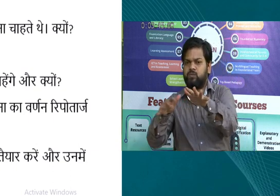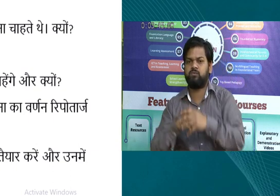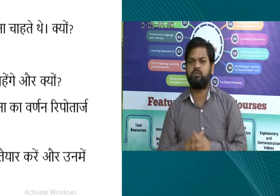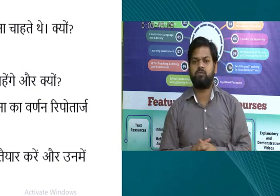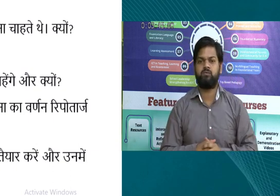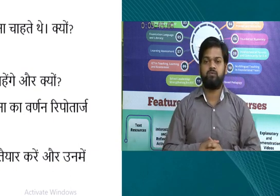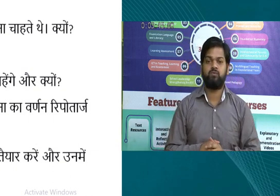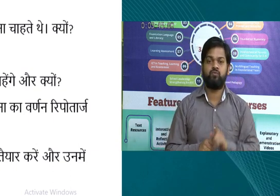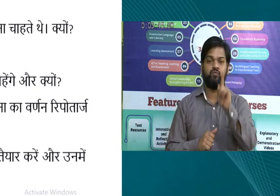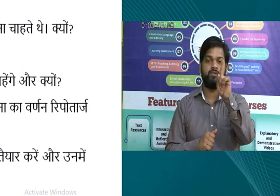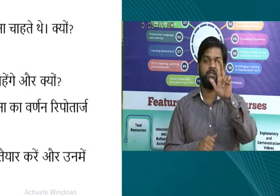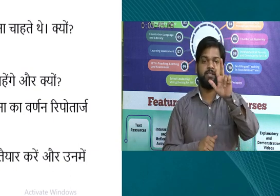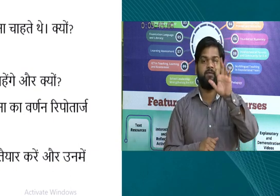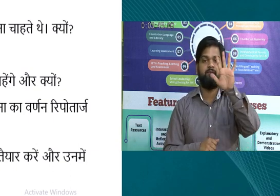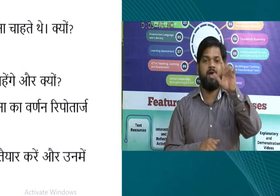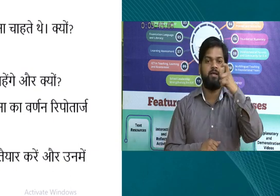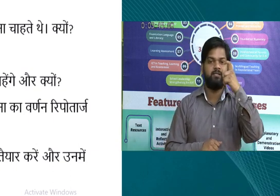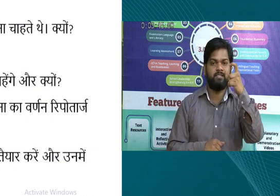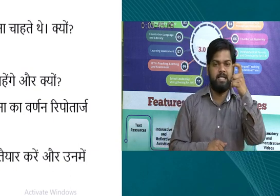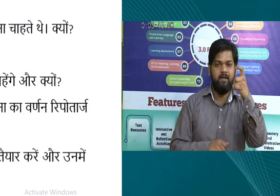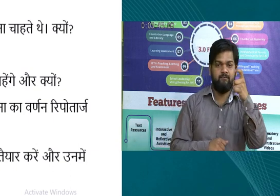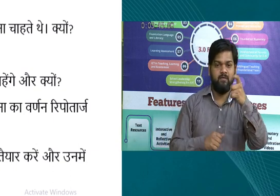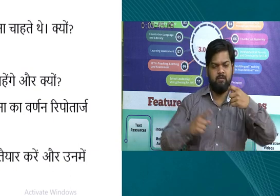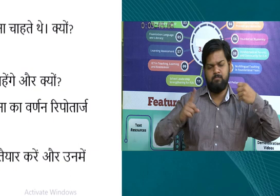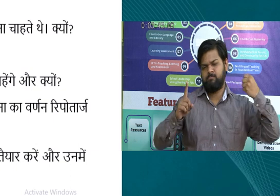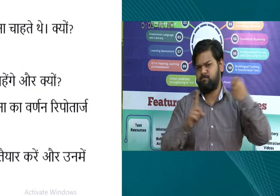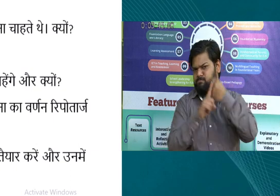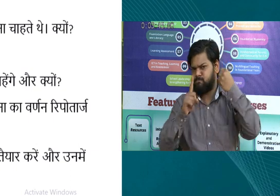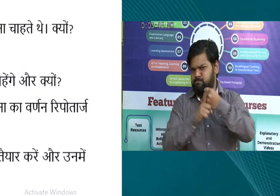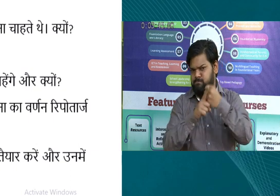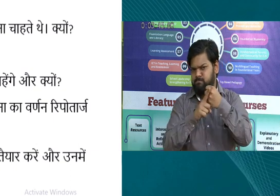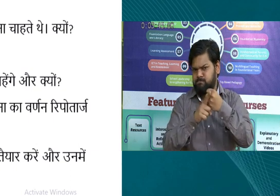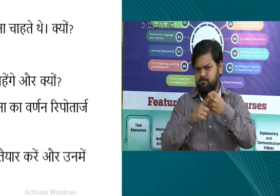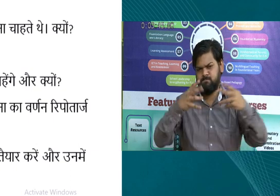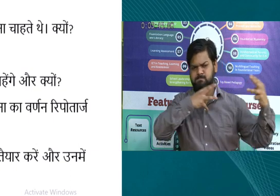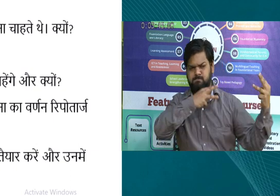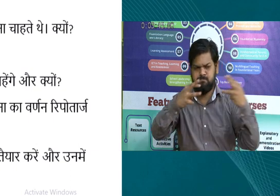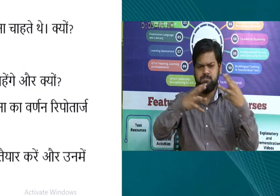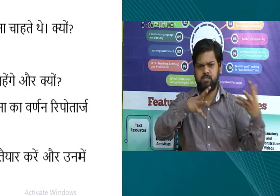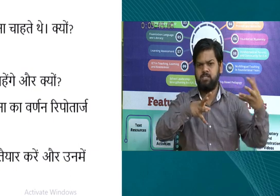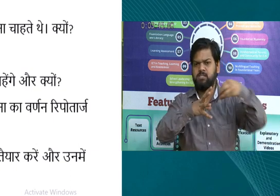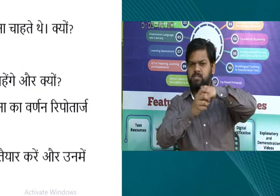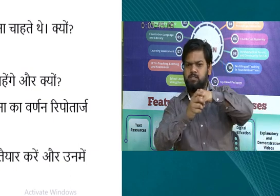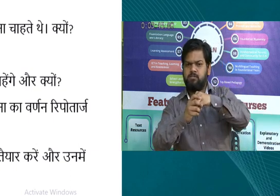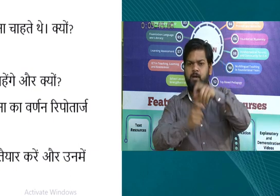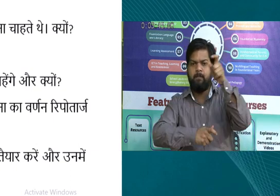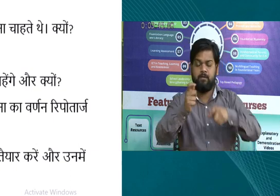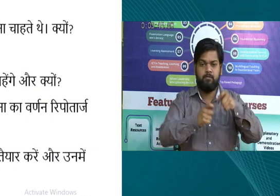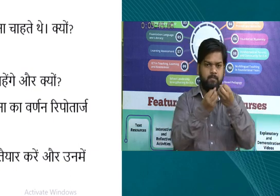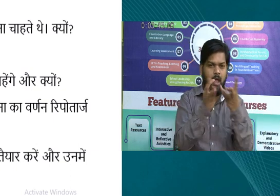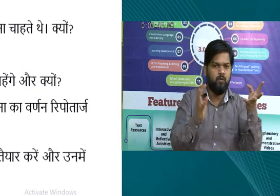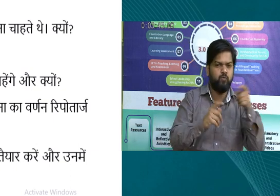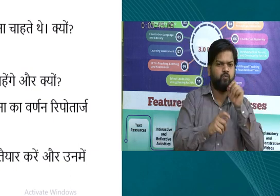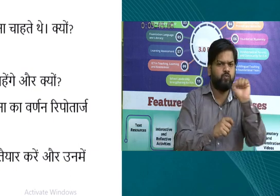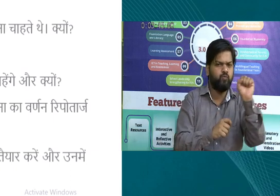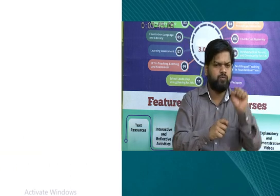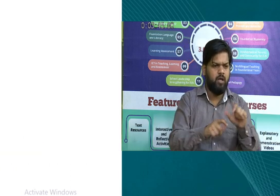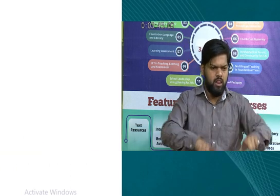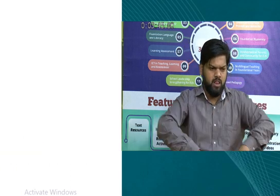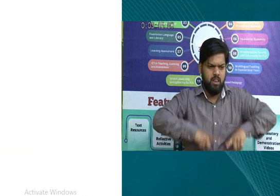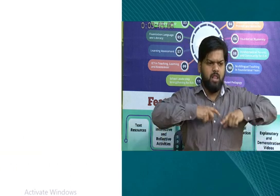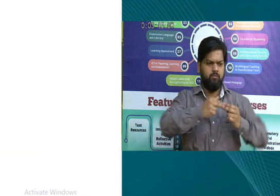वाले प्रमुख स्वतंत्रता सेनानियों की सूची तैयार करें और उनमें से किसी एक के जीवन चरित्र पर प्रकाश डालें तो यह रहा ग्रह कार्य